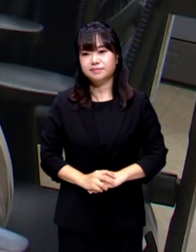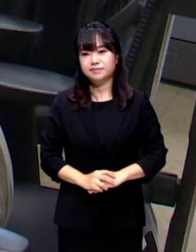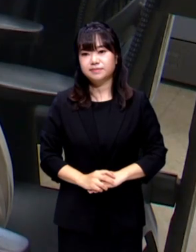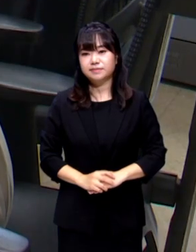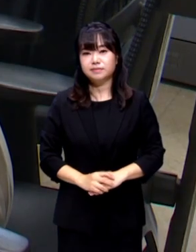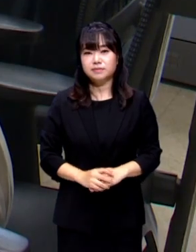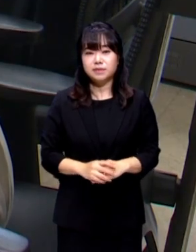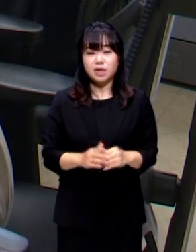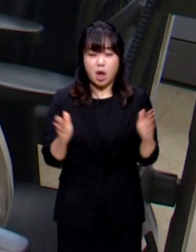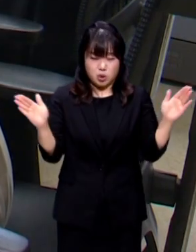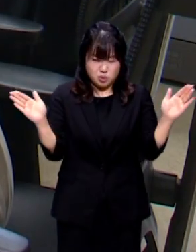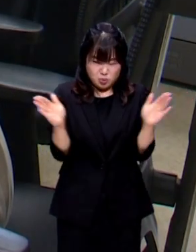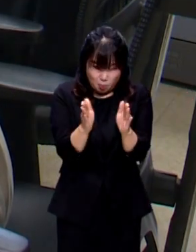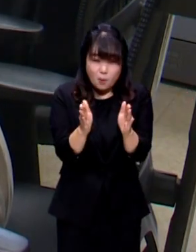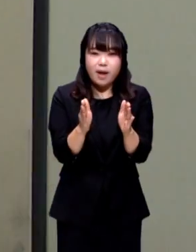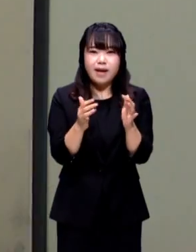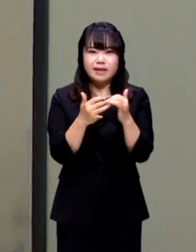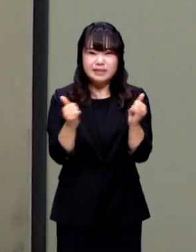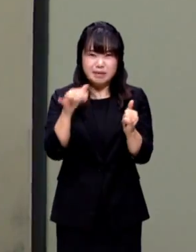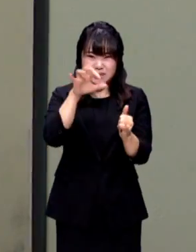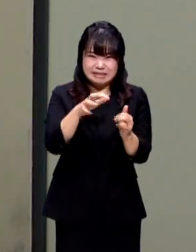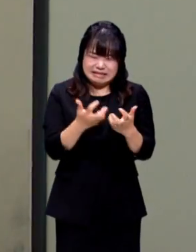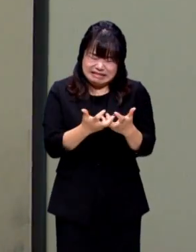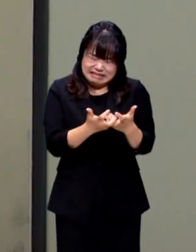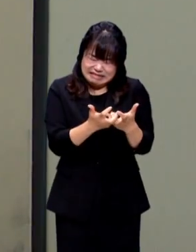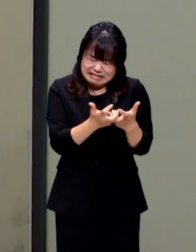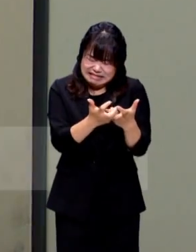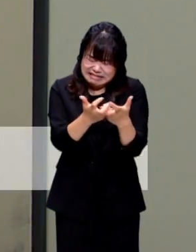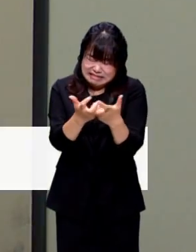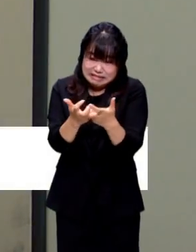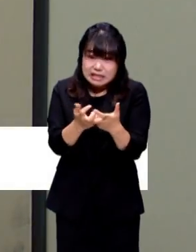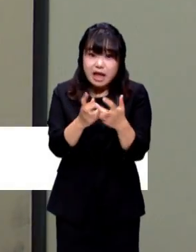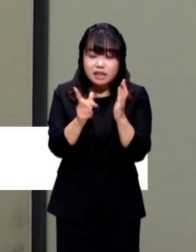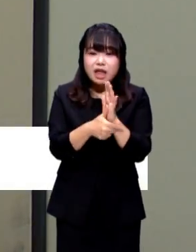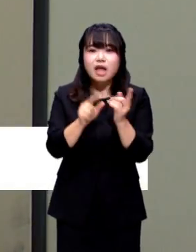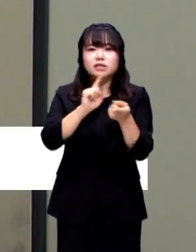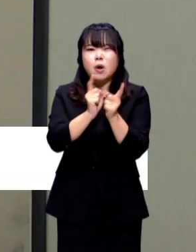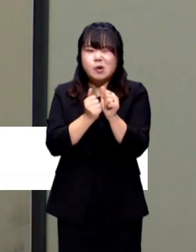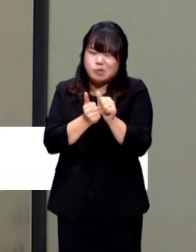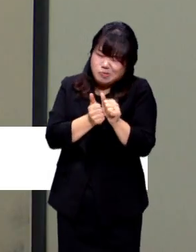좁은 공간에 군중이 밀집한 경우 수많은 사람들의 힘이 밀고